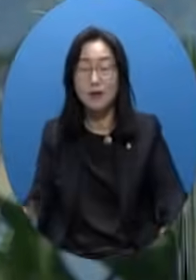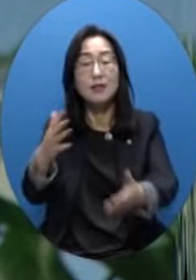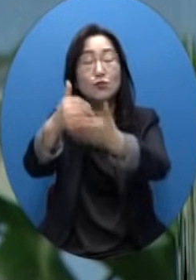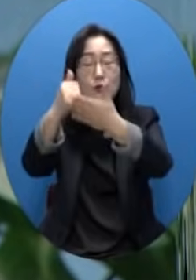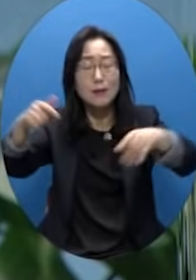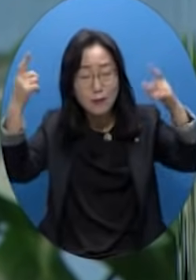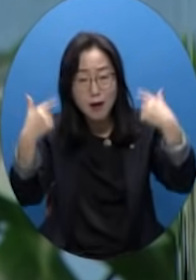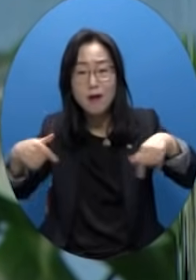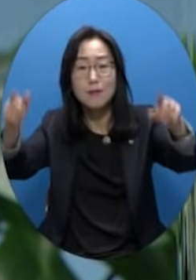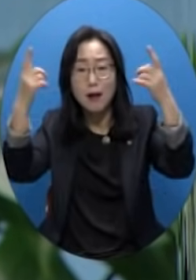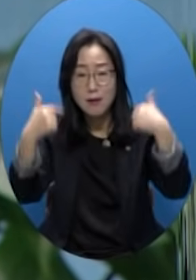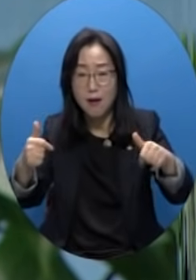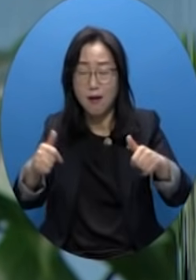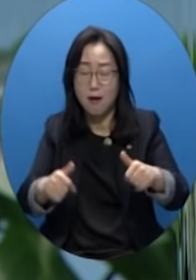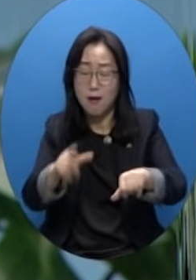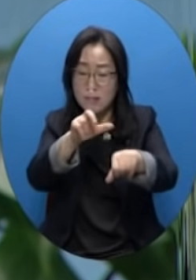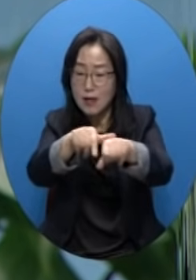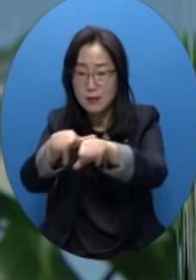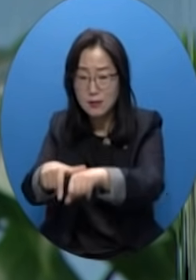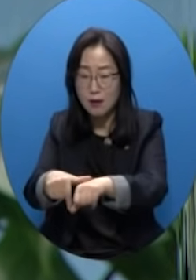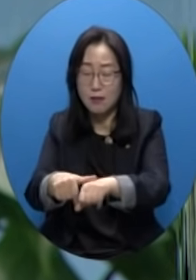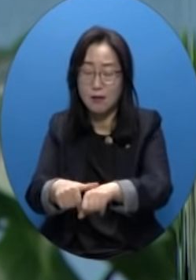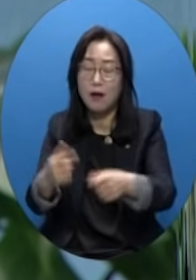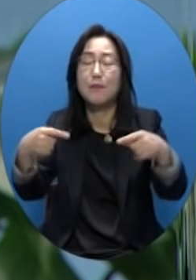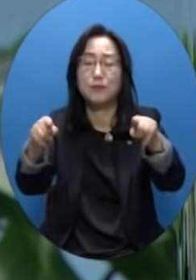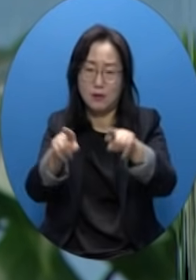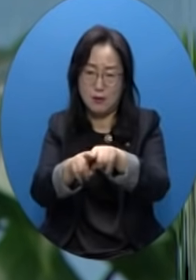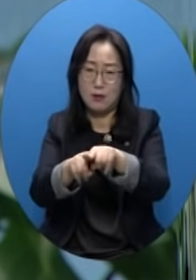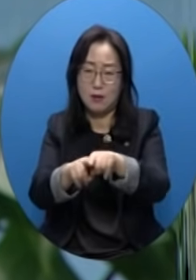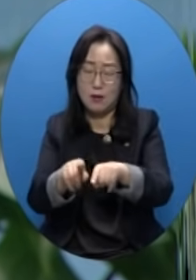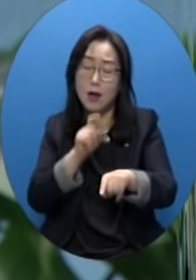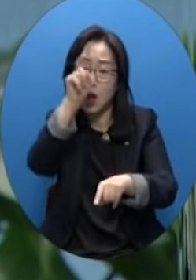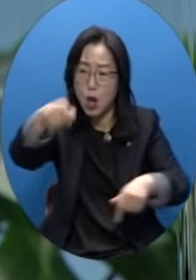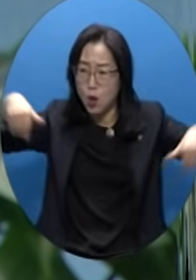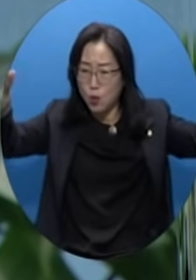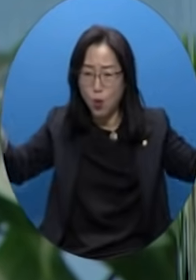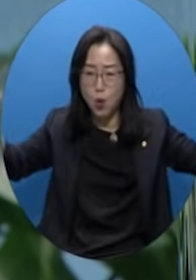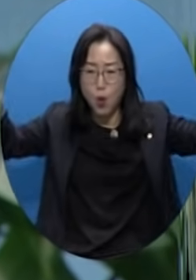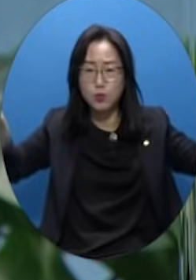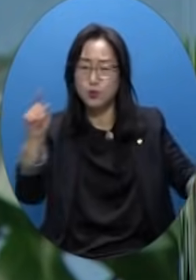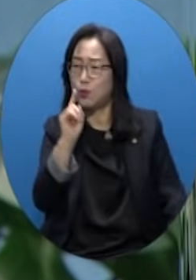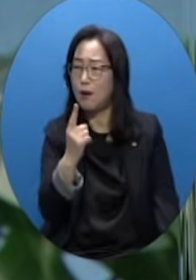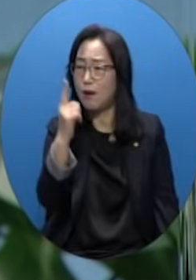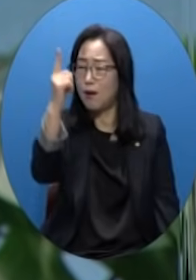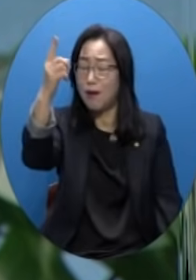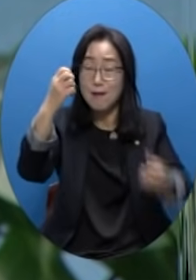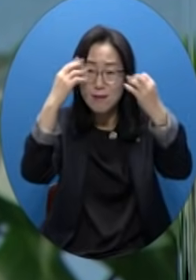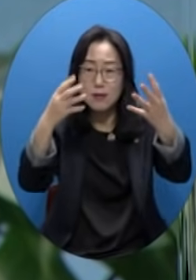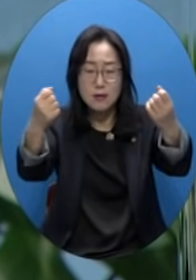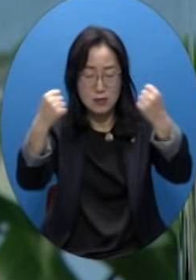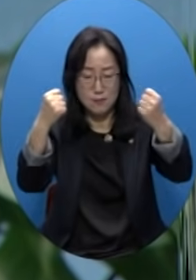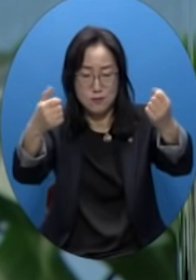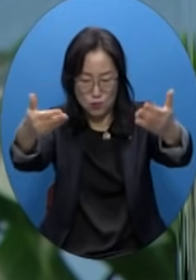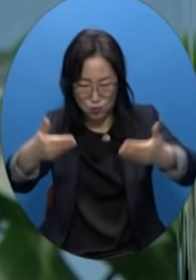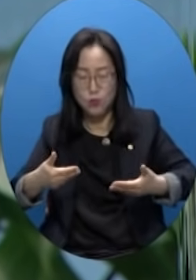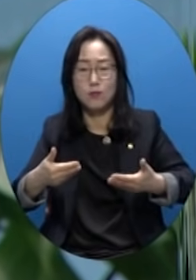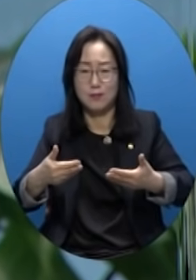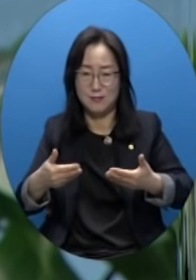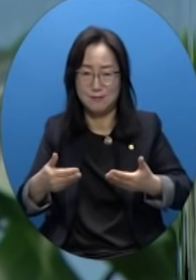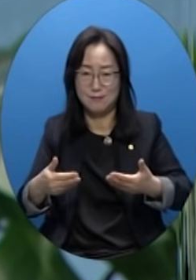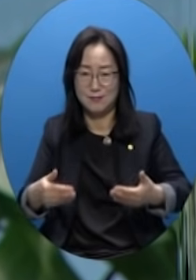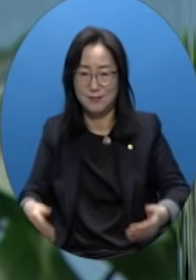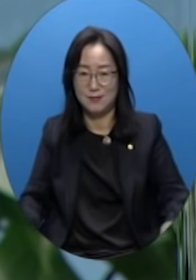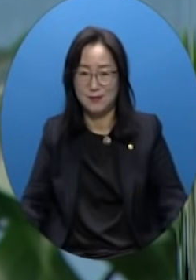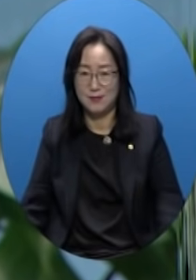날마다 순간마다 우리와 함께 해 주셔서 독설에 날씨에 올라가듯 셈을 공급해 질 것입니다